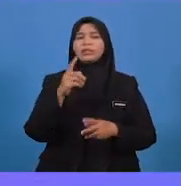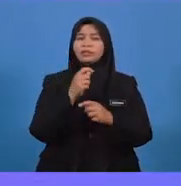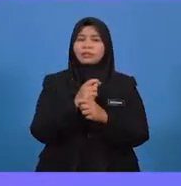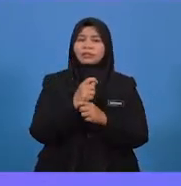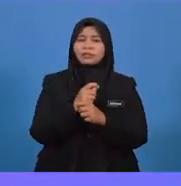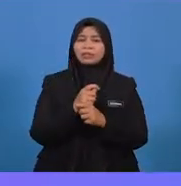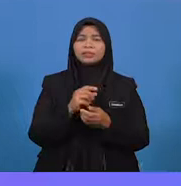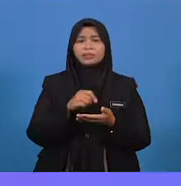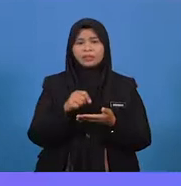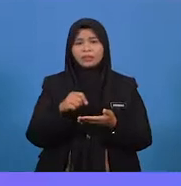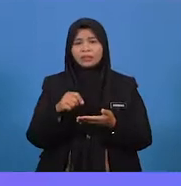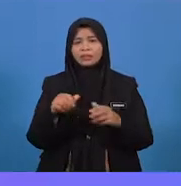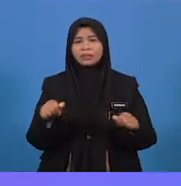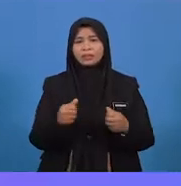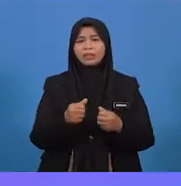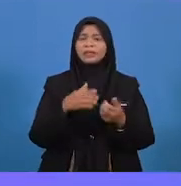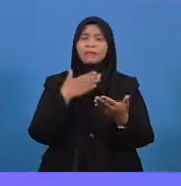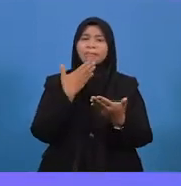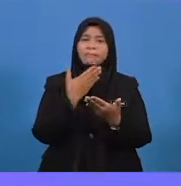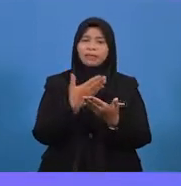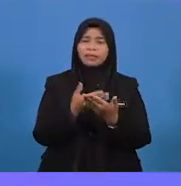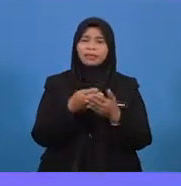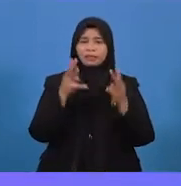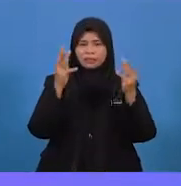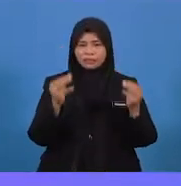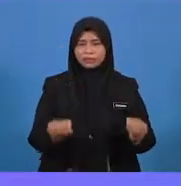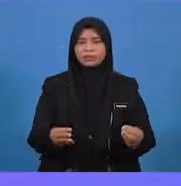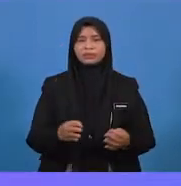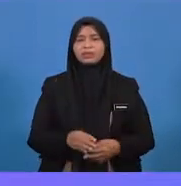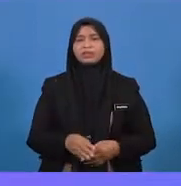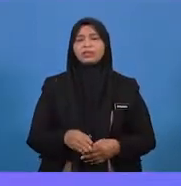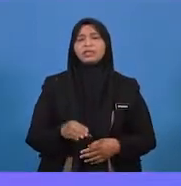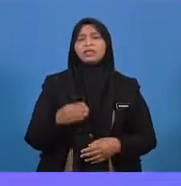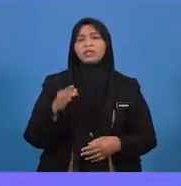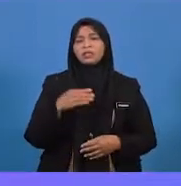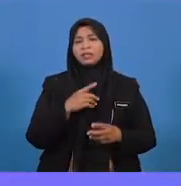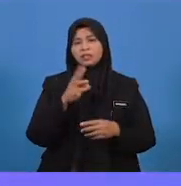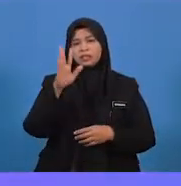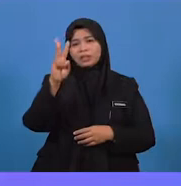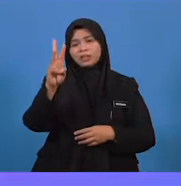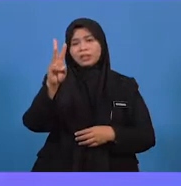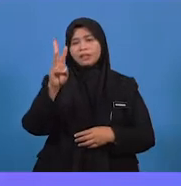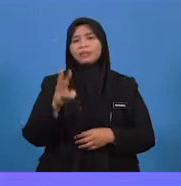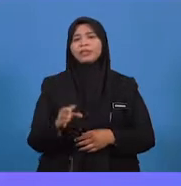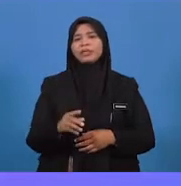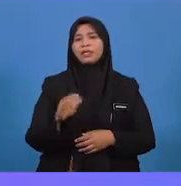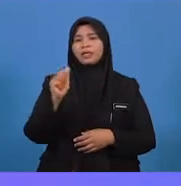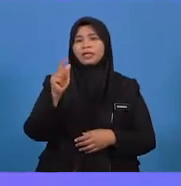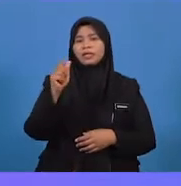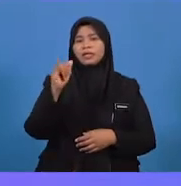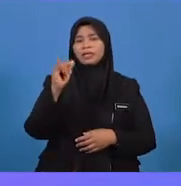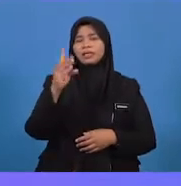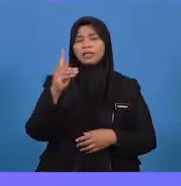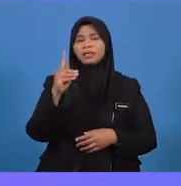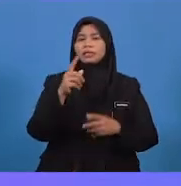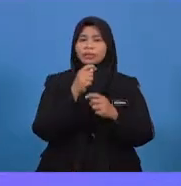ialah mencatat amalan baik manusia. Manakala malaikat keenam bernama